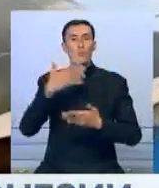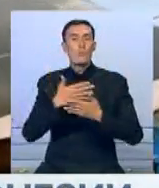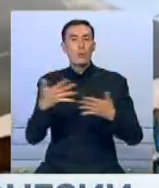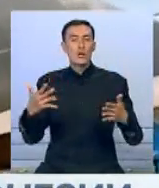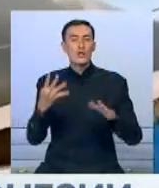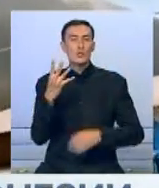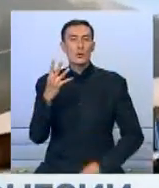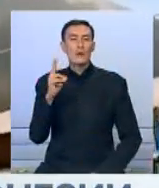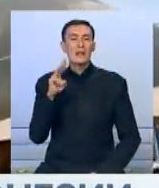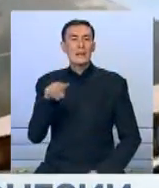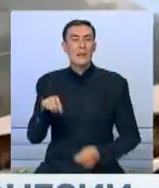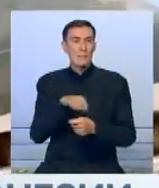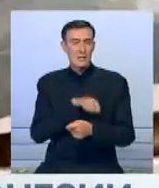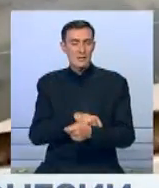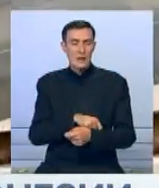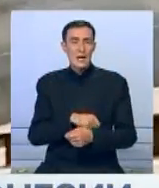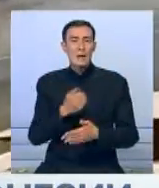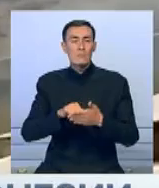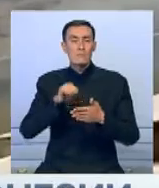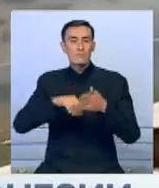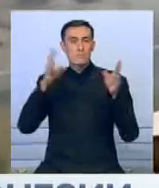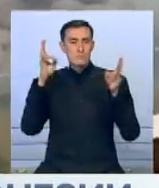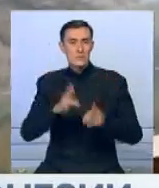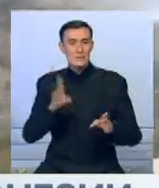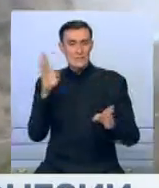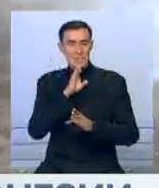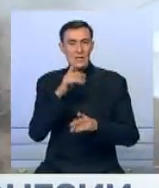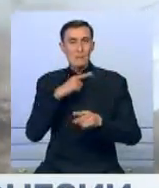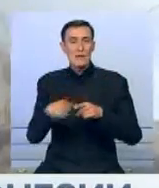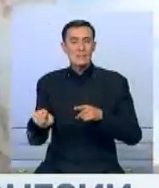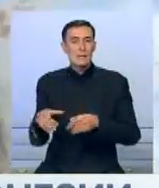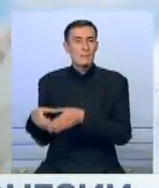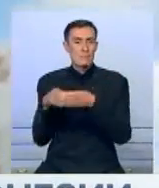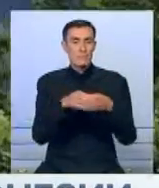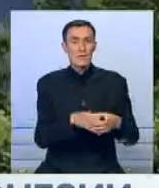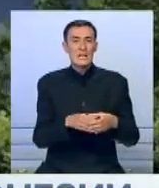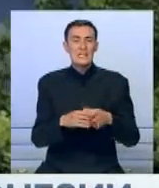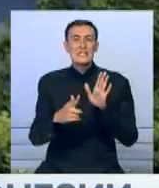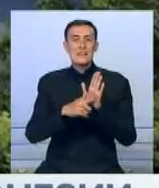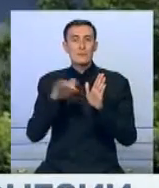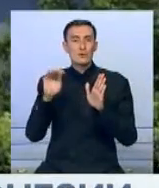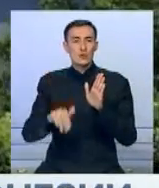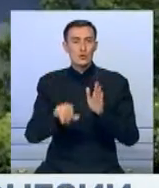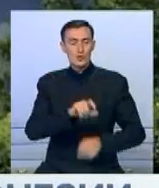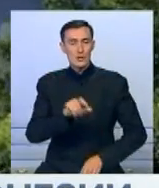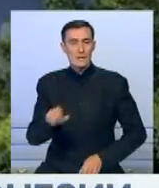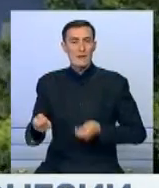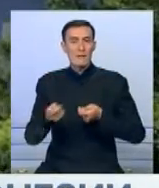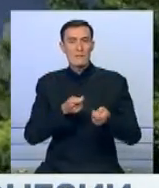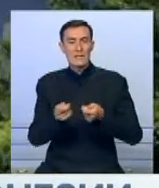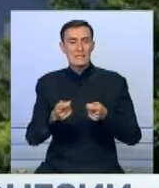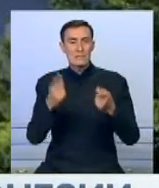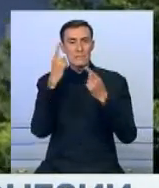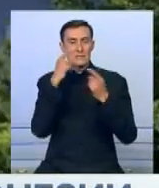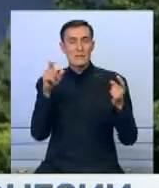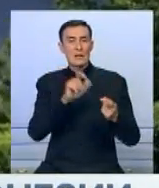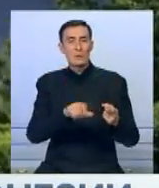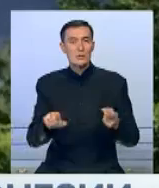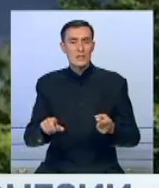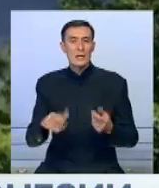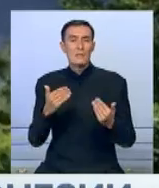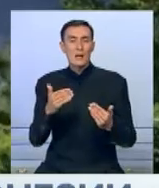4 км В связи с ударом стихии свои дома экстренно покинули более 7.000 человек власти призвали